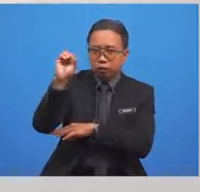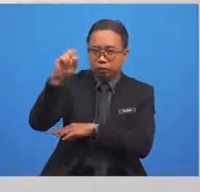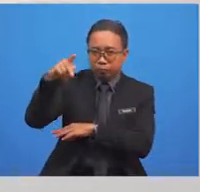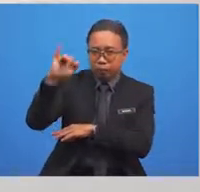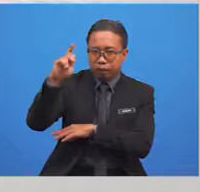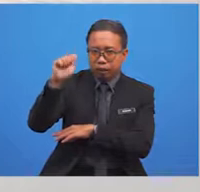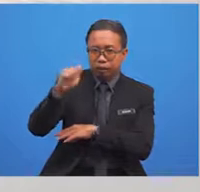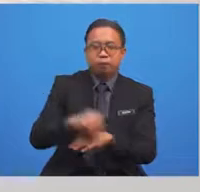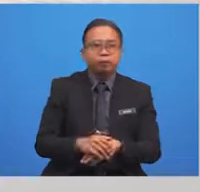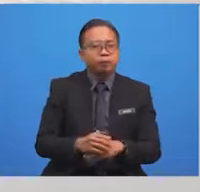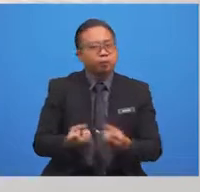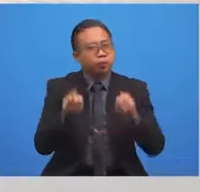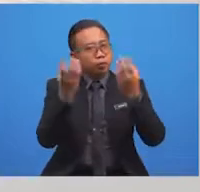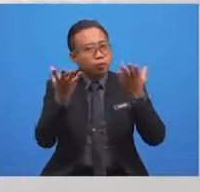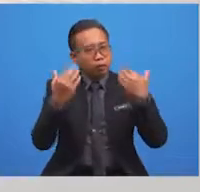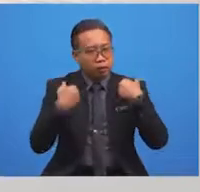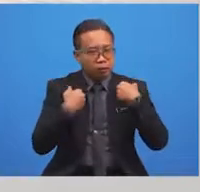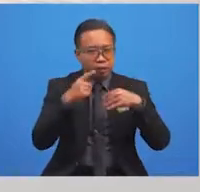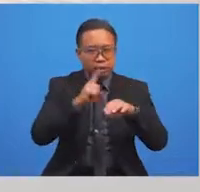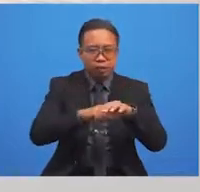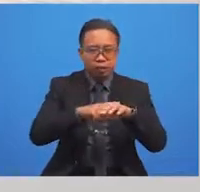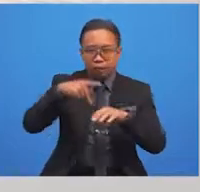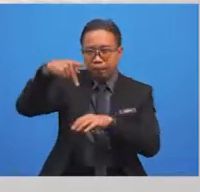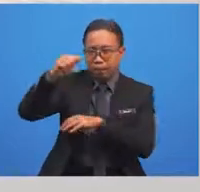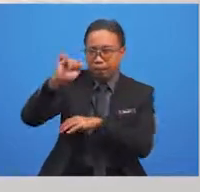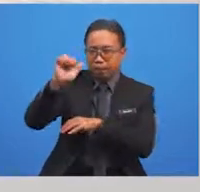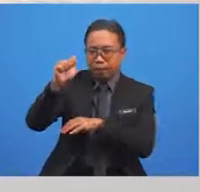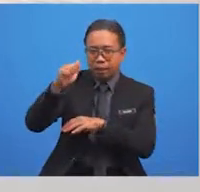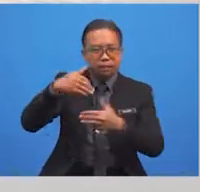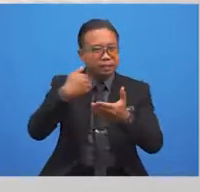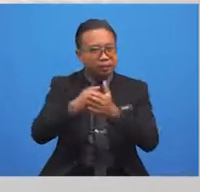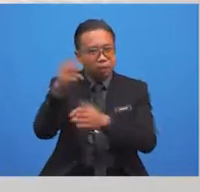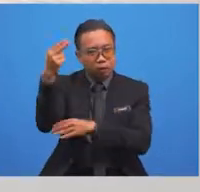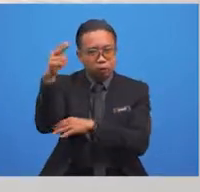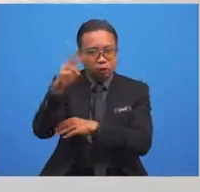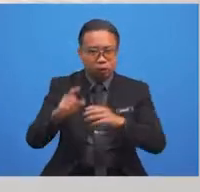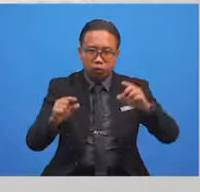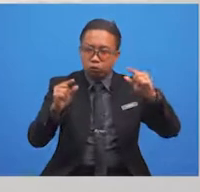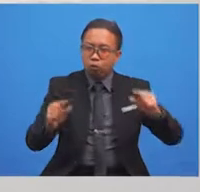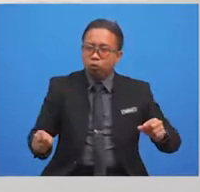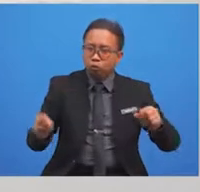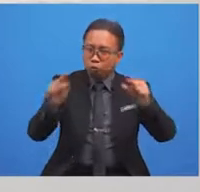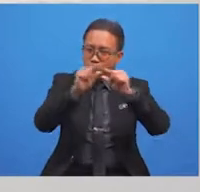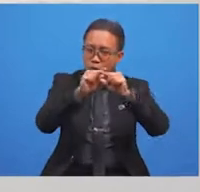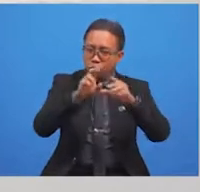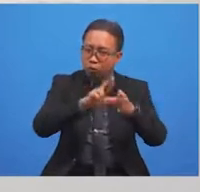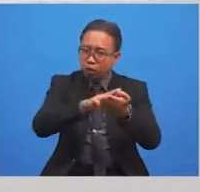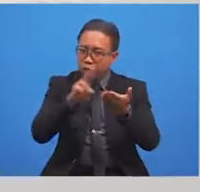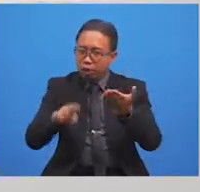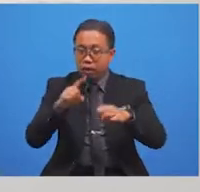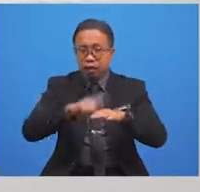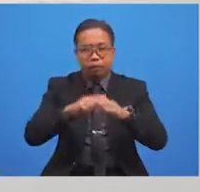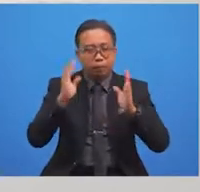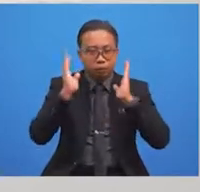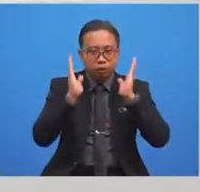ini banyak terdapat di hutan paya hingga hutan pergunungan rendah di semenanjung